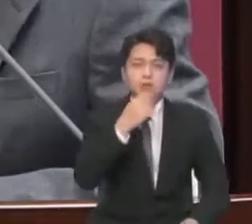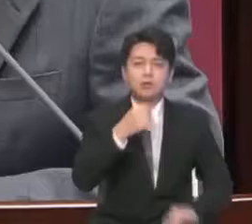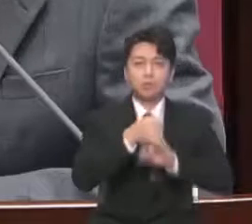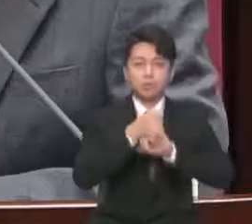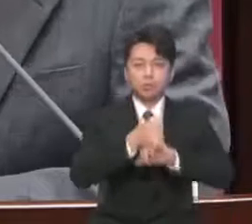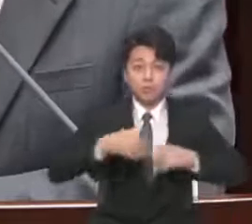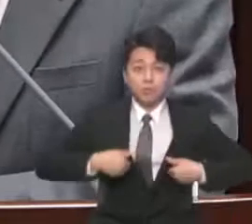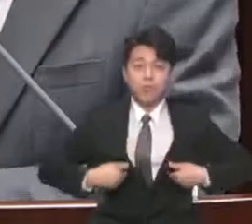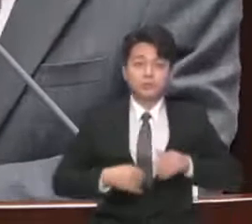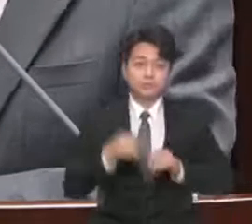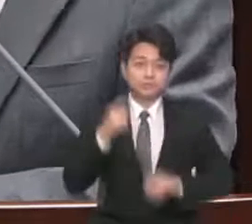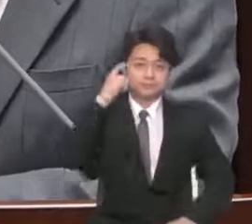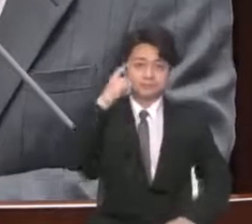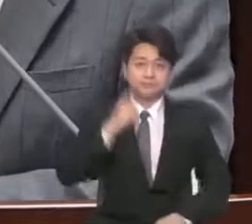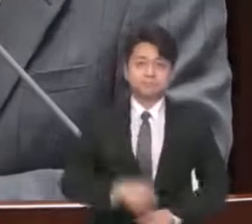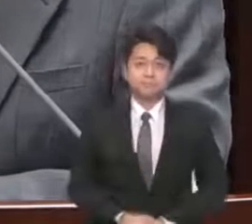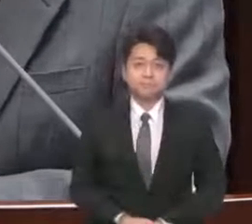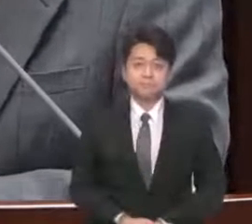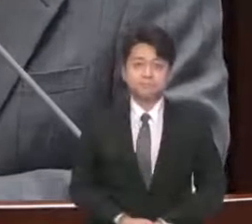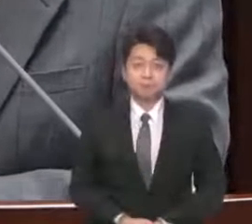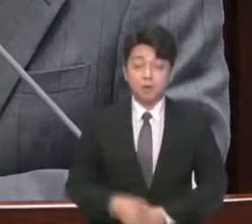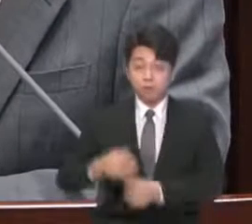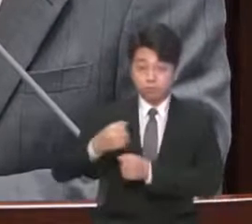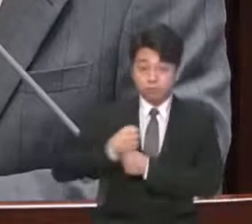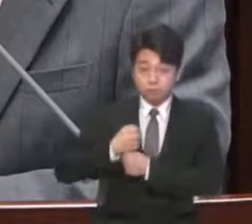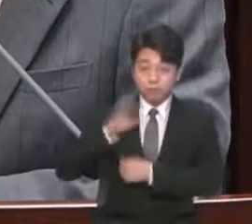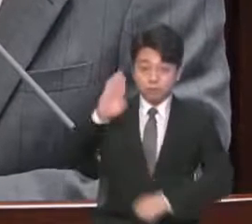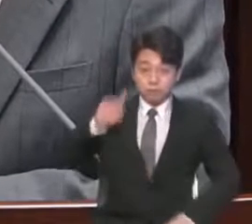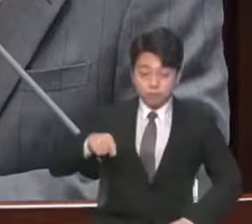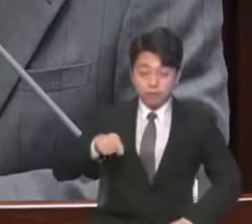우리 군이 장관 아들에게 불이익을 줄 수 있습니까?